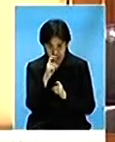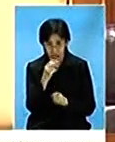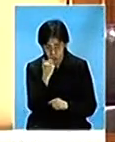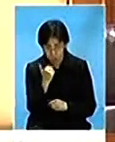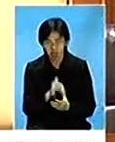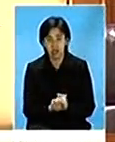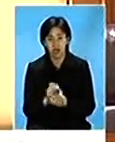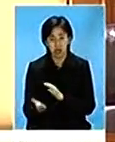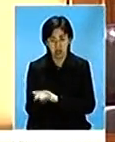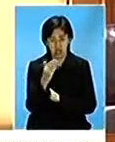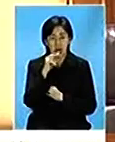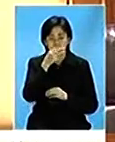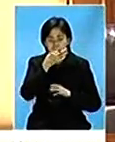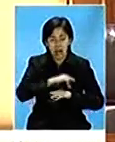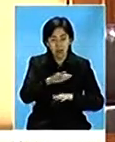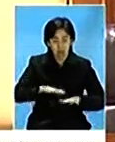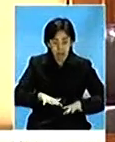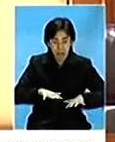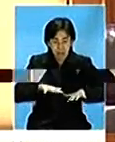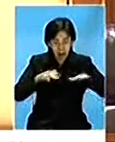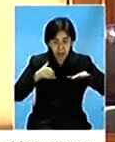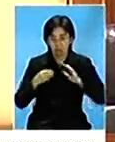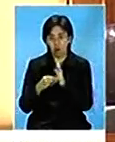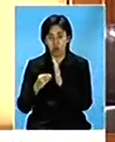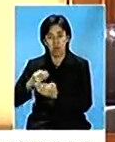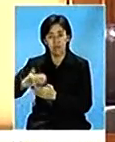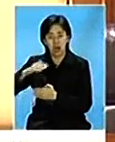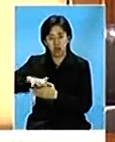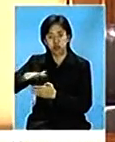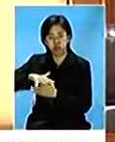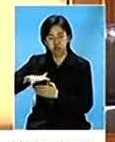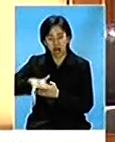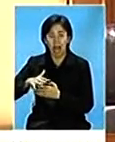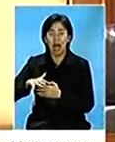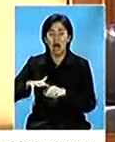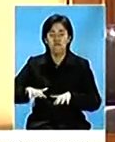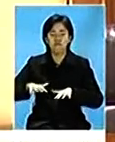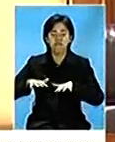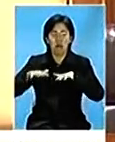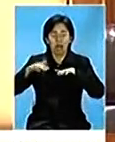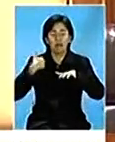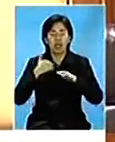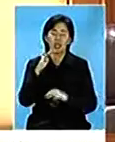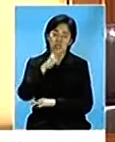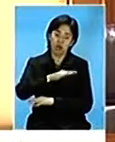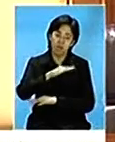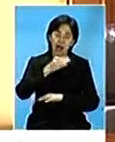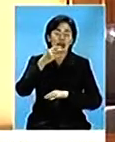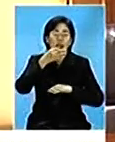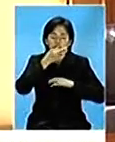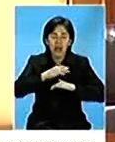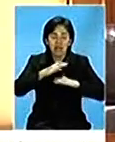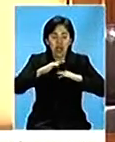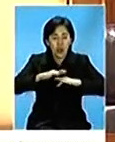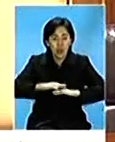ราะว่าช่วงเช้ามันช่วงน้ำทะเลขึ้นสูงสุดนะฮะน้ำทะเลมันลงตอนบ่ายนะครับลงสูงสุดประมาณบ่ายโมงเศษทางผมถึง